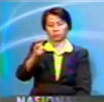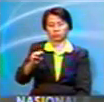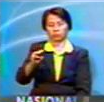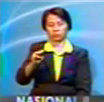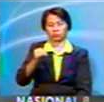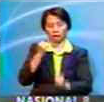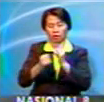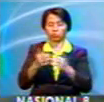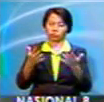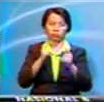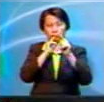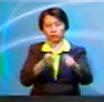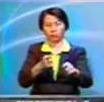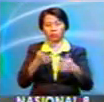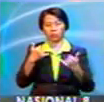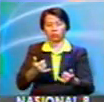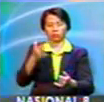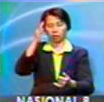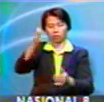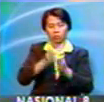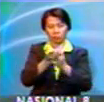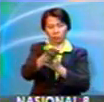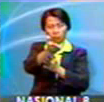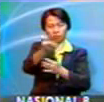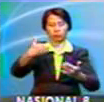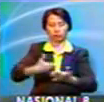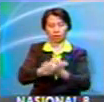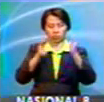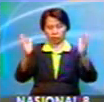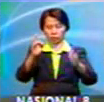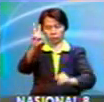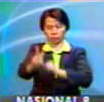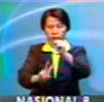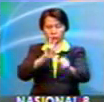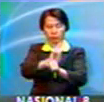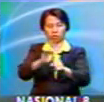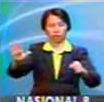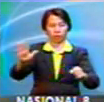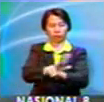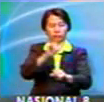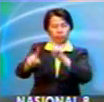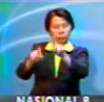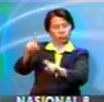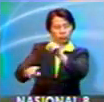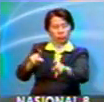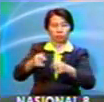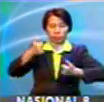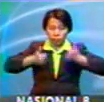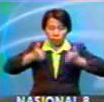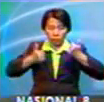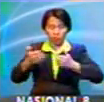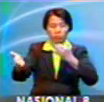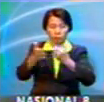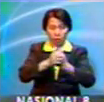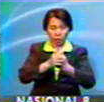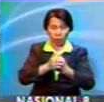KOM, akhirnya terjawab. KOM kini bakal melalui episod baru untuk tempoh 2 tahun yang penuh tanda tanya sama ada